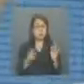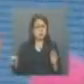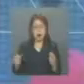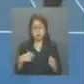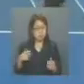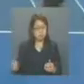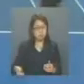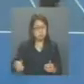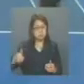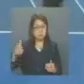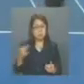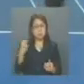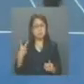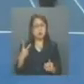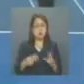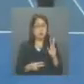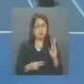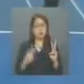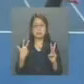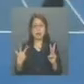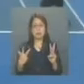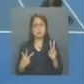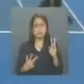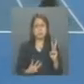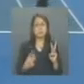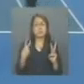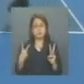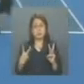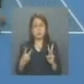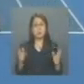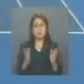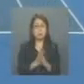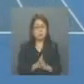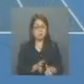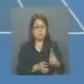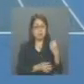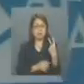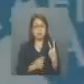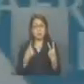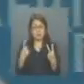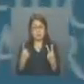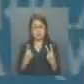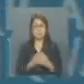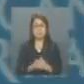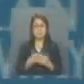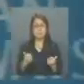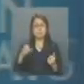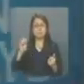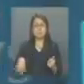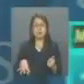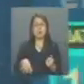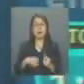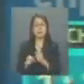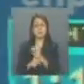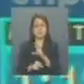ไปใน2เซตหลัง6-3และ6-2โทรอิกกี้เอาชนะฮิวิตไป2-1เซตเขี่ยฮิวิตวัย31ปีตกรอบแ